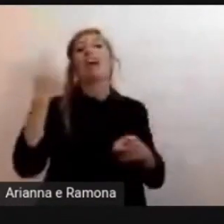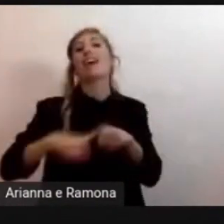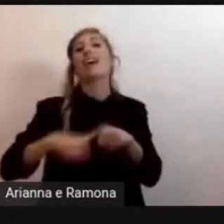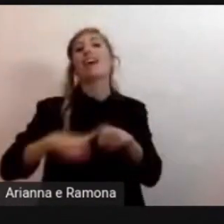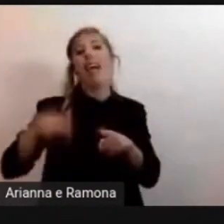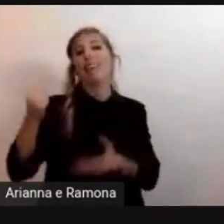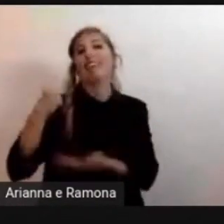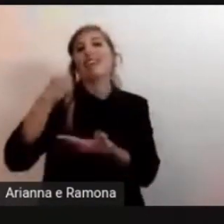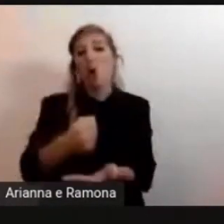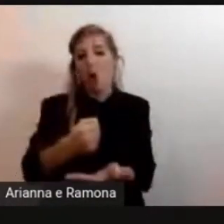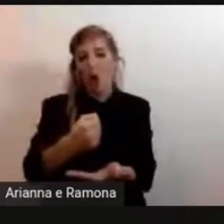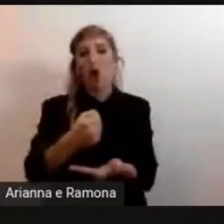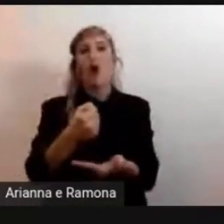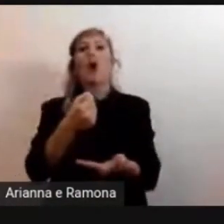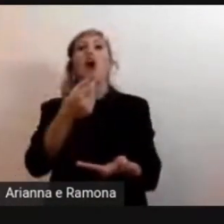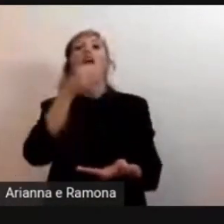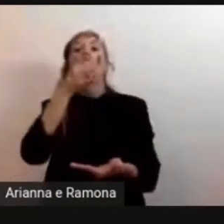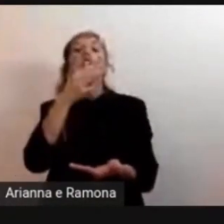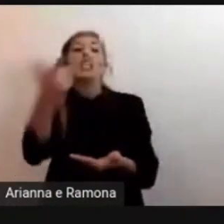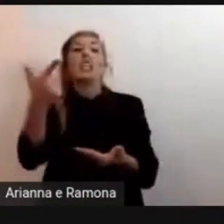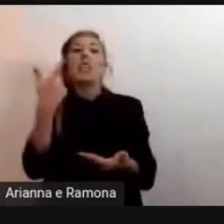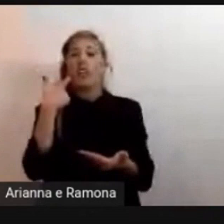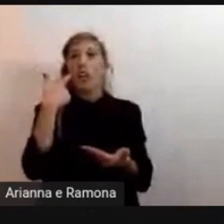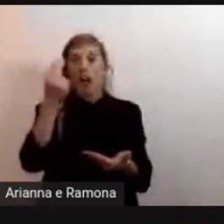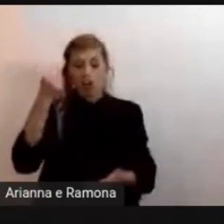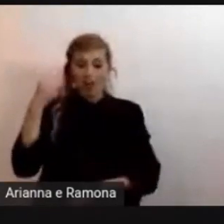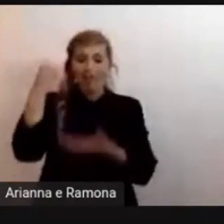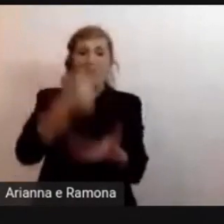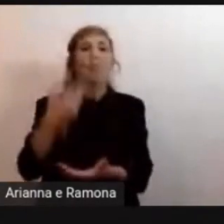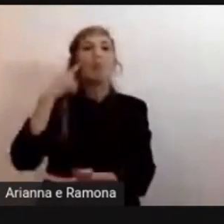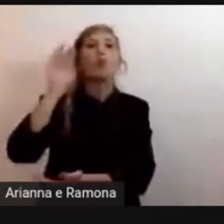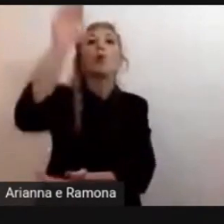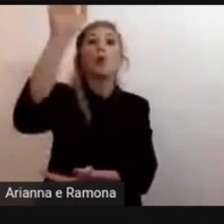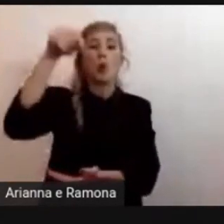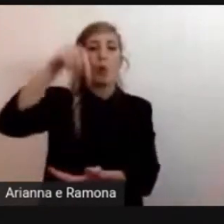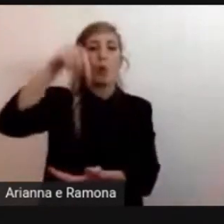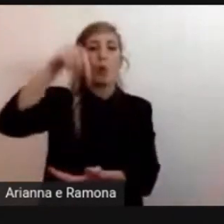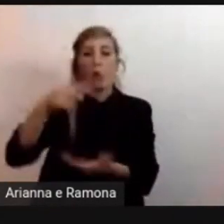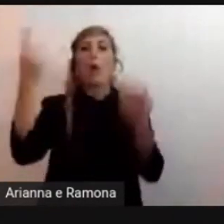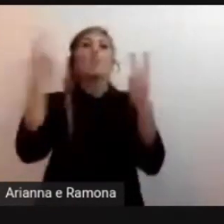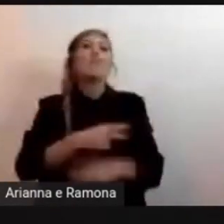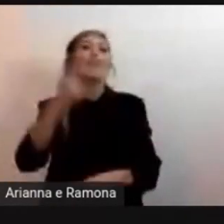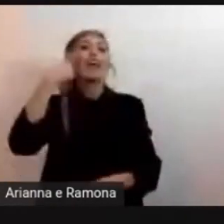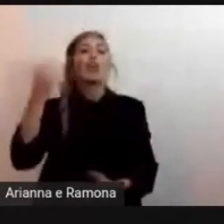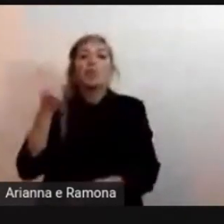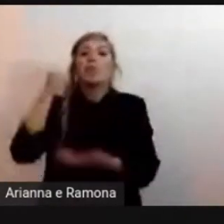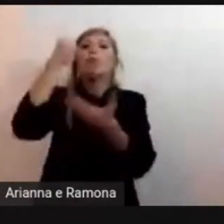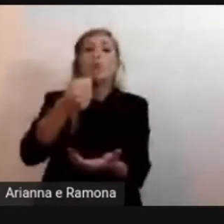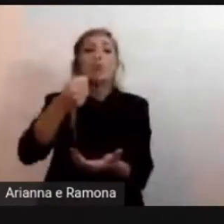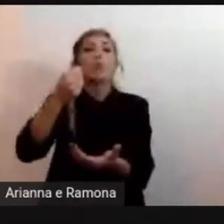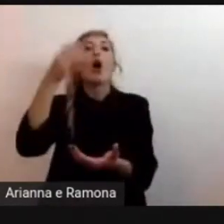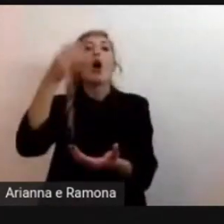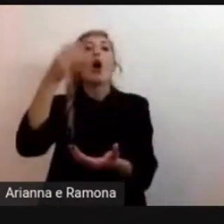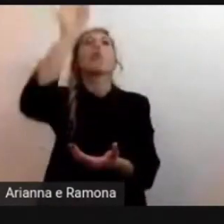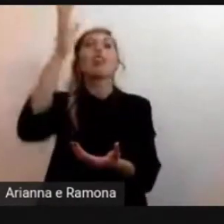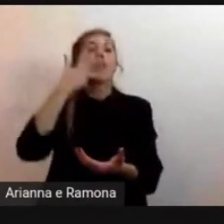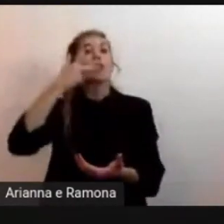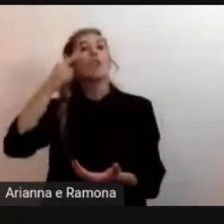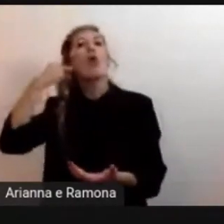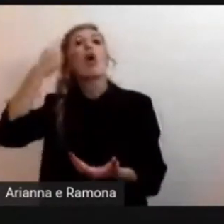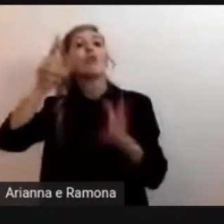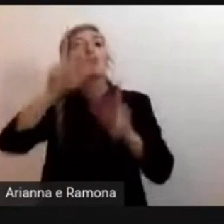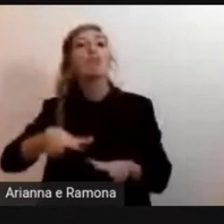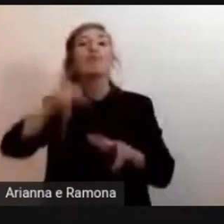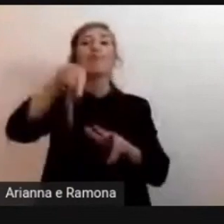sono crediti verso il futuro ma li pubblicato a regioni temporali così